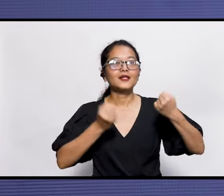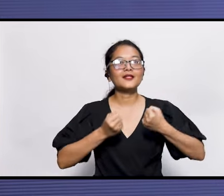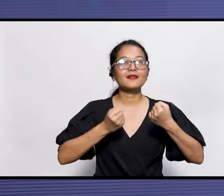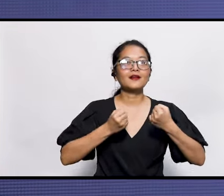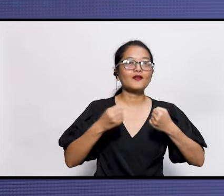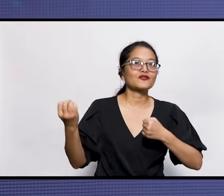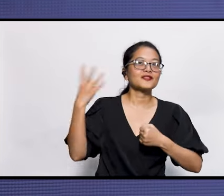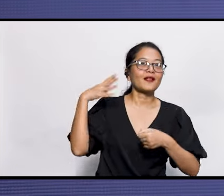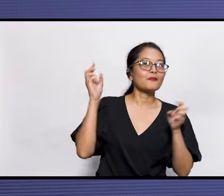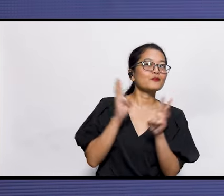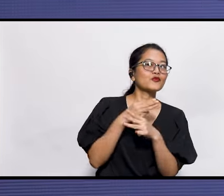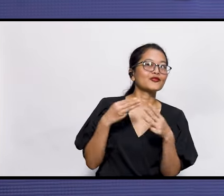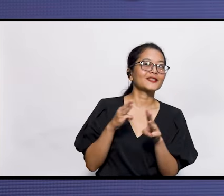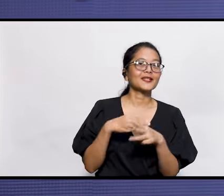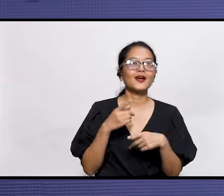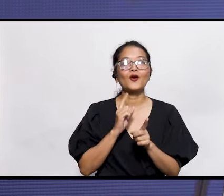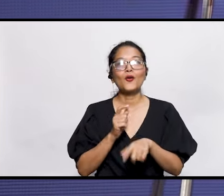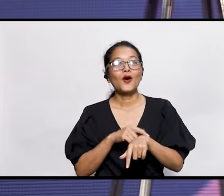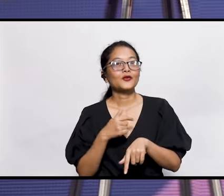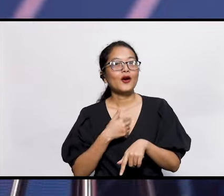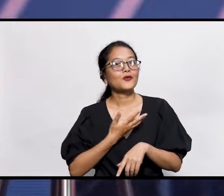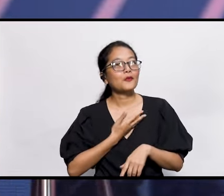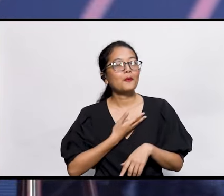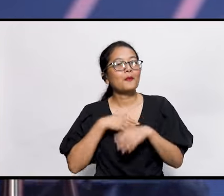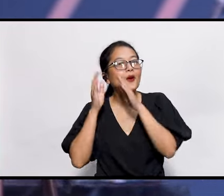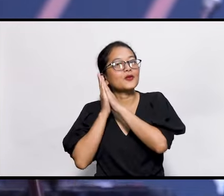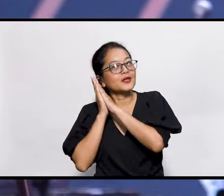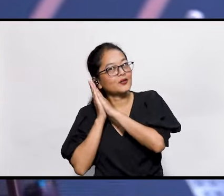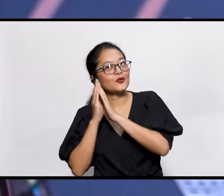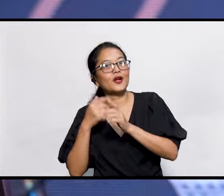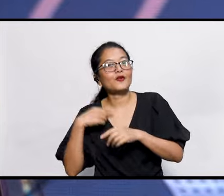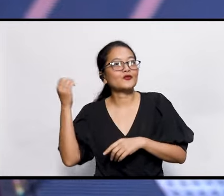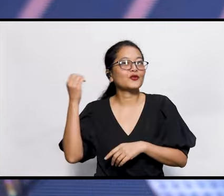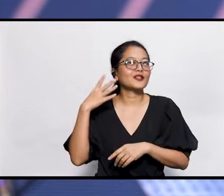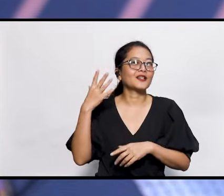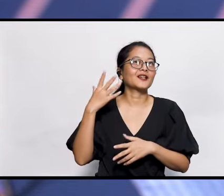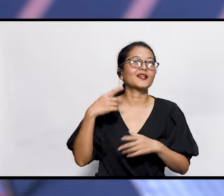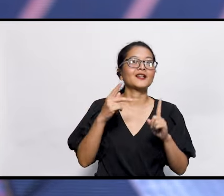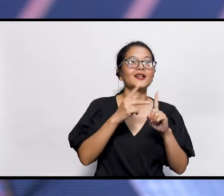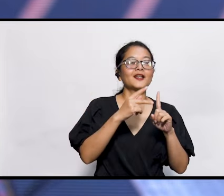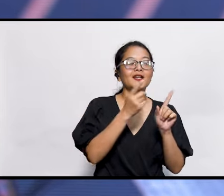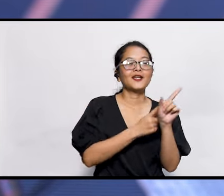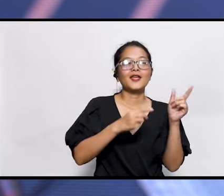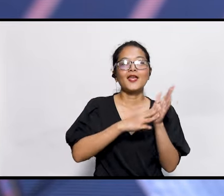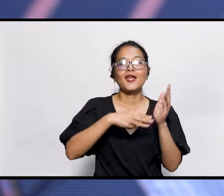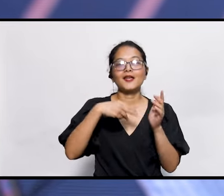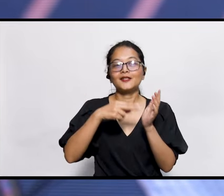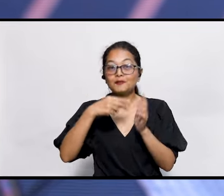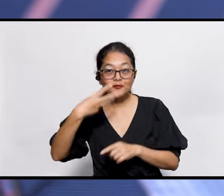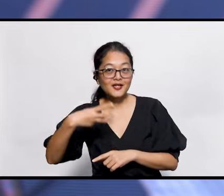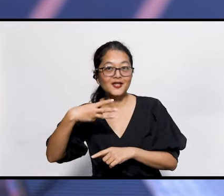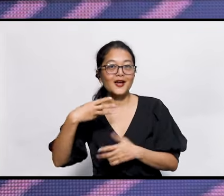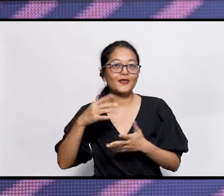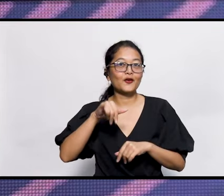tidur kalau saya mau tidur saya enggak dengerin lagu pop rock saya dengarin Jazz Jaz himn Jazz yang membuat saya bisa tidur